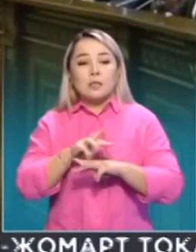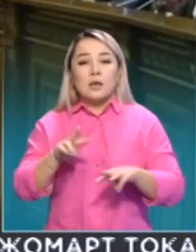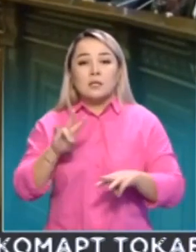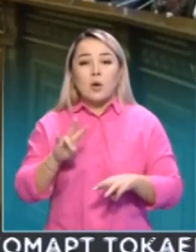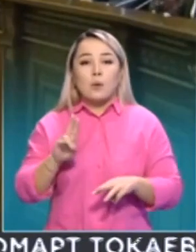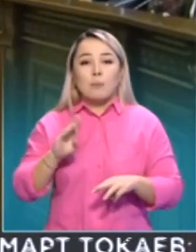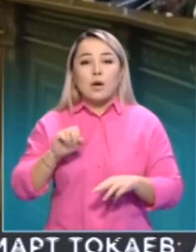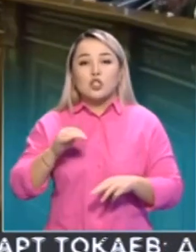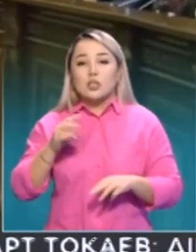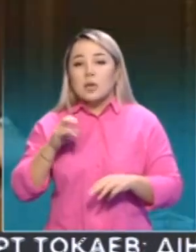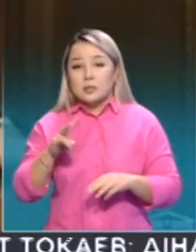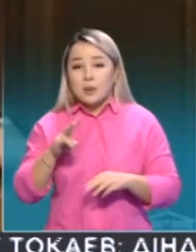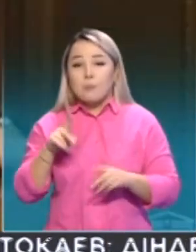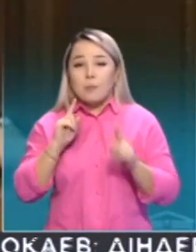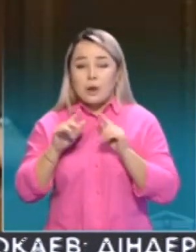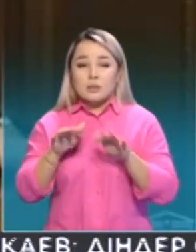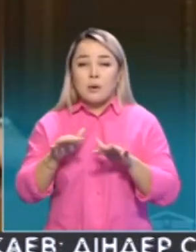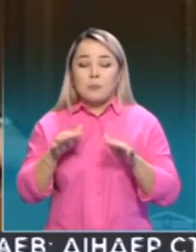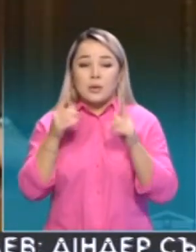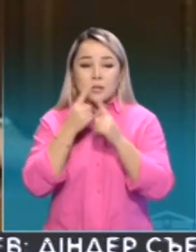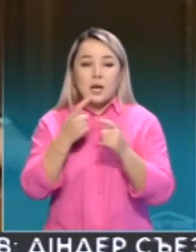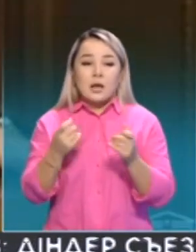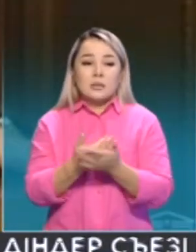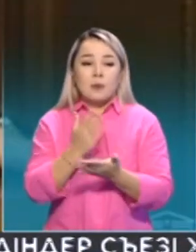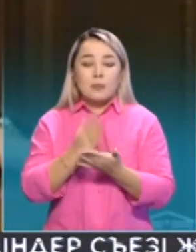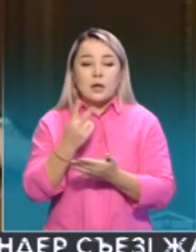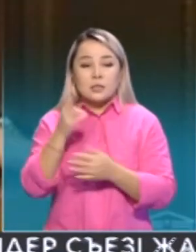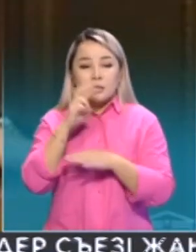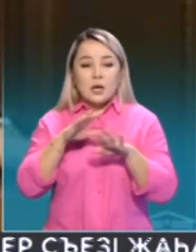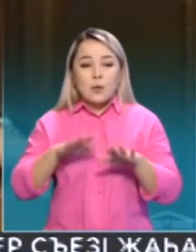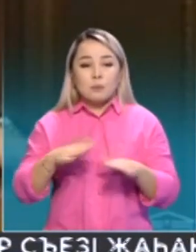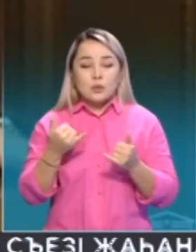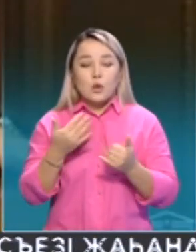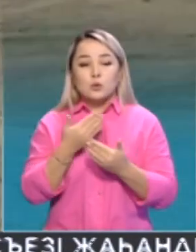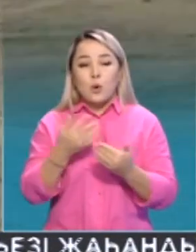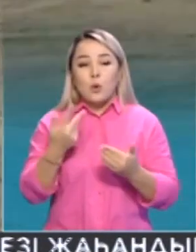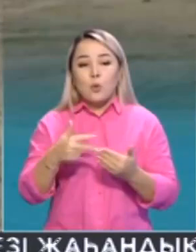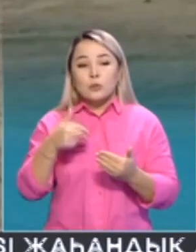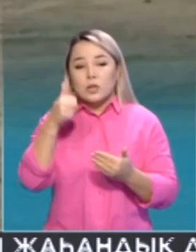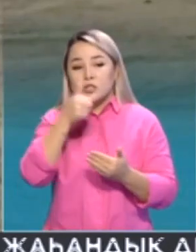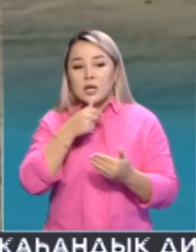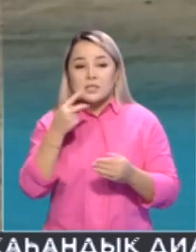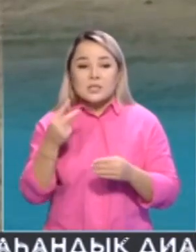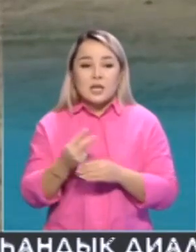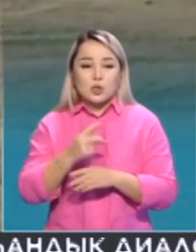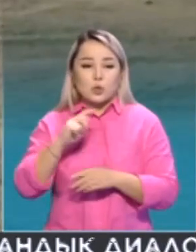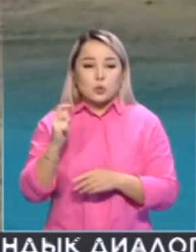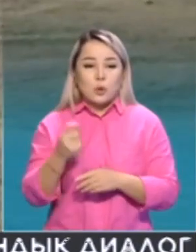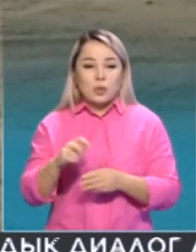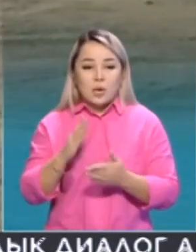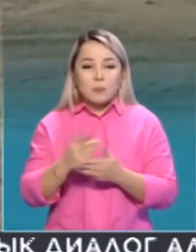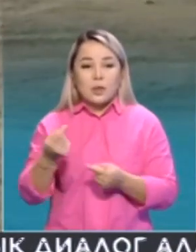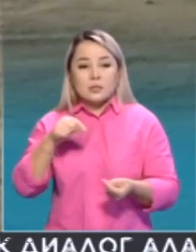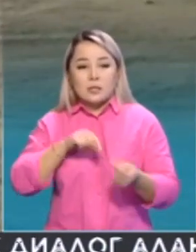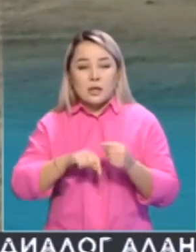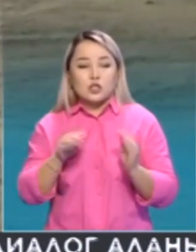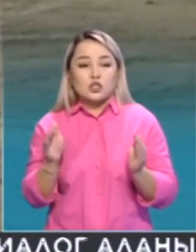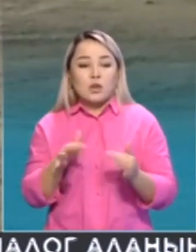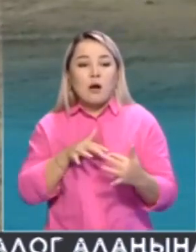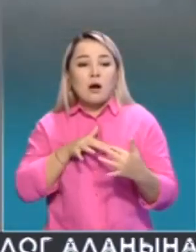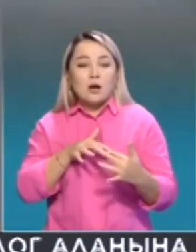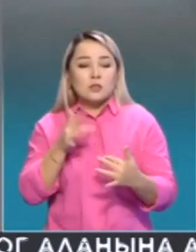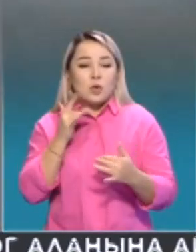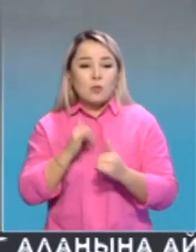Николь Пашинян парламент алдында мәлімдеді. Екі мемлекет соңғы 30 жылда екі рет соғысты. Және де олардың арасында кішігірім